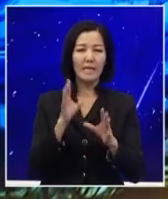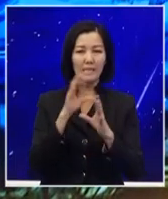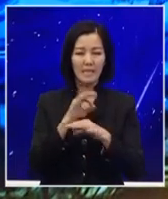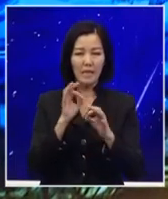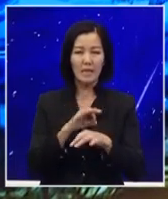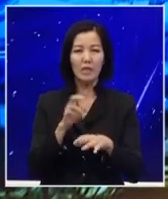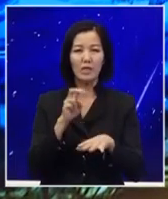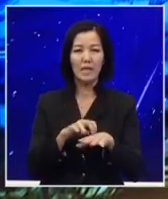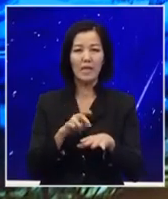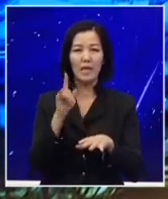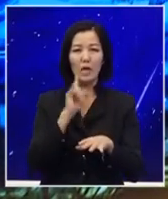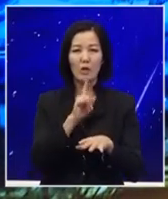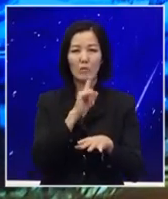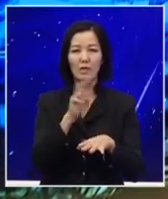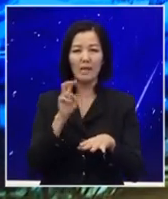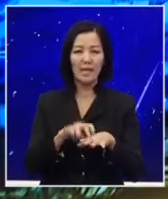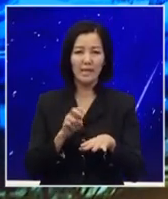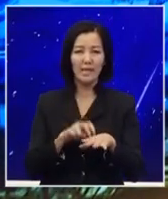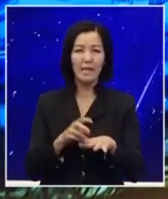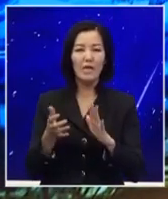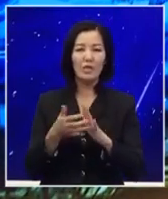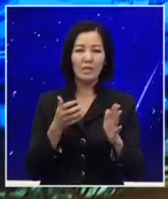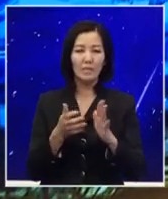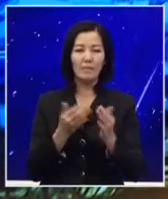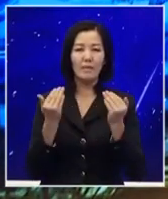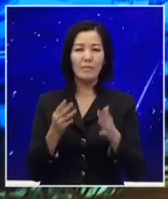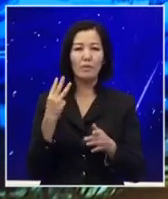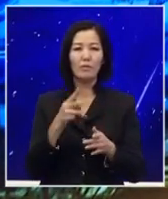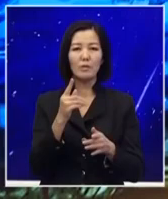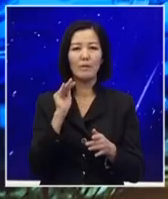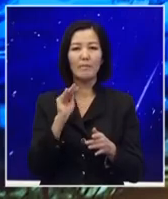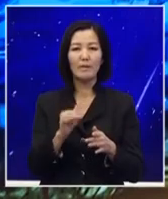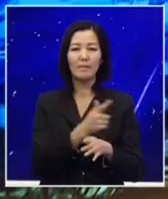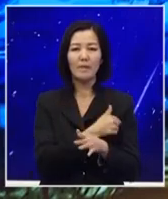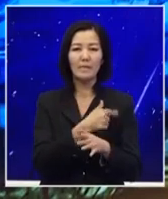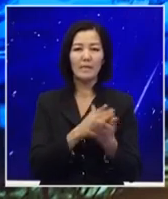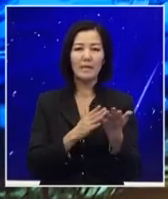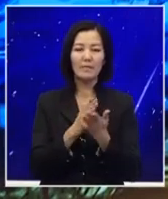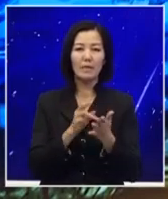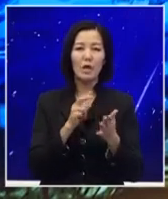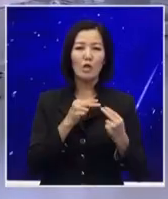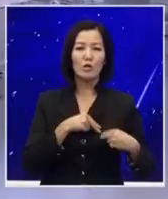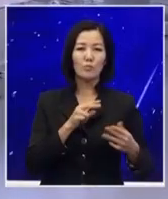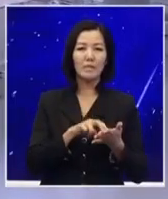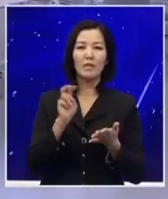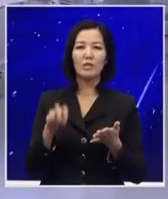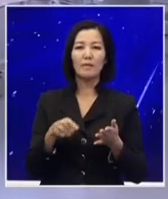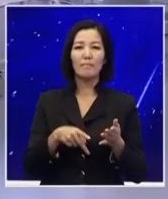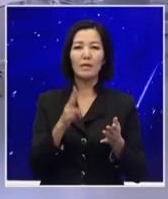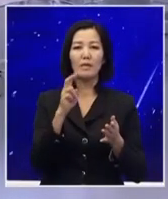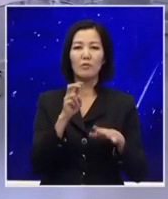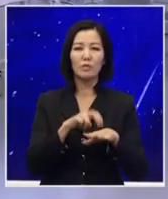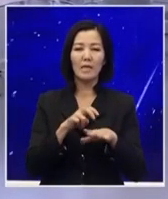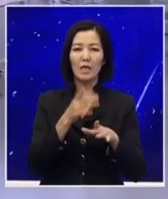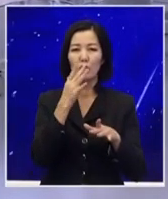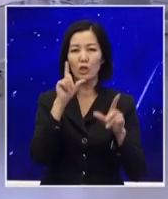дәрігер, акушер-гинеколог, инфекциялық дәрігер жетіспейді. Биыл 31000-ден астам медицина қызметкері жұмыстан шығып 1200 дәрігер